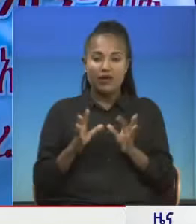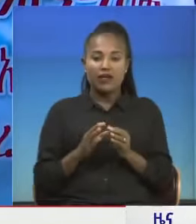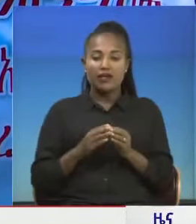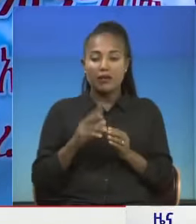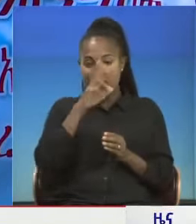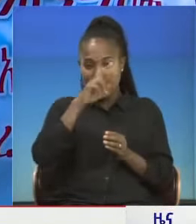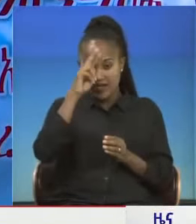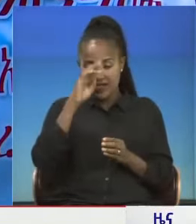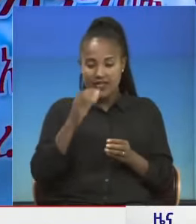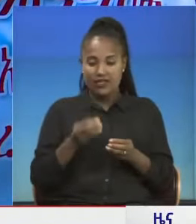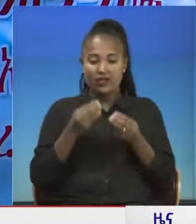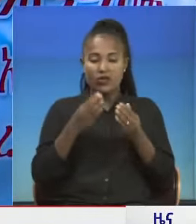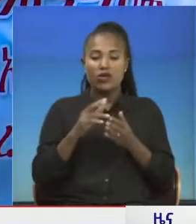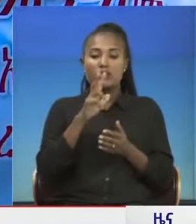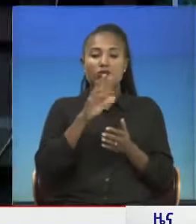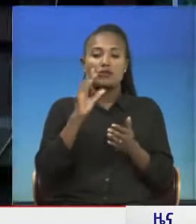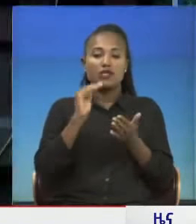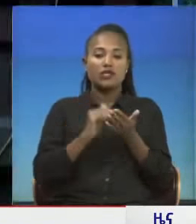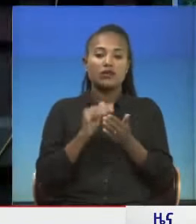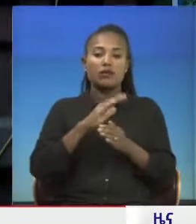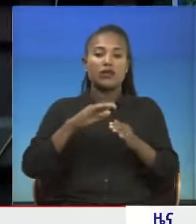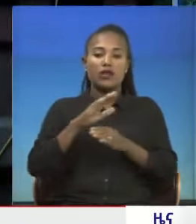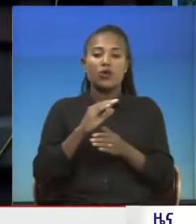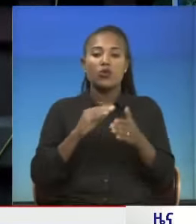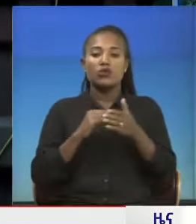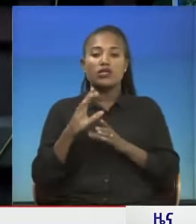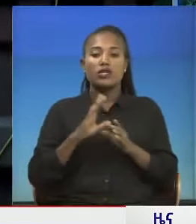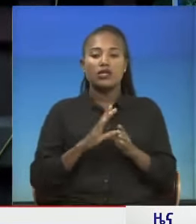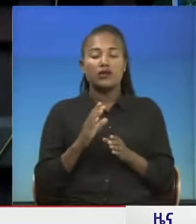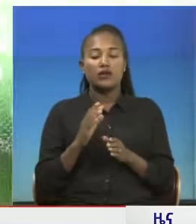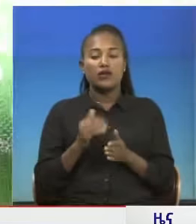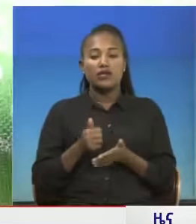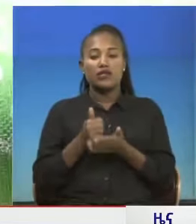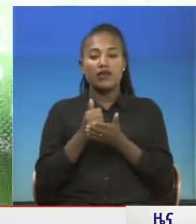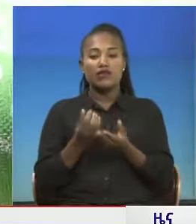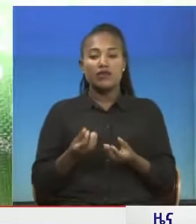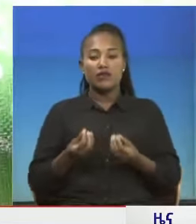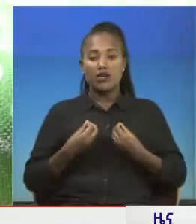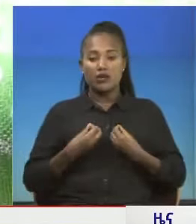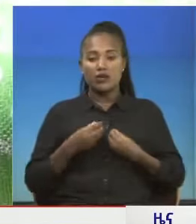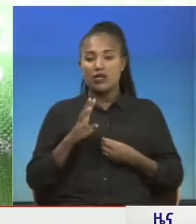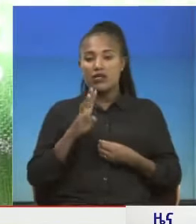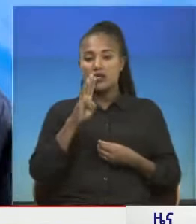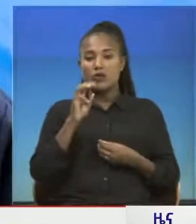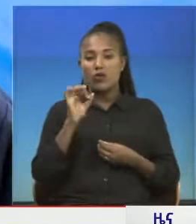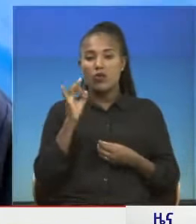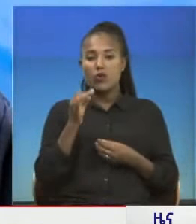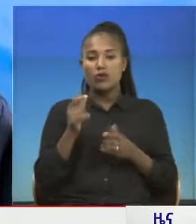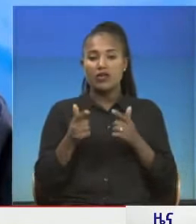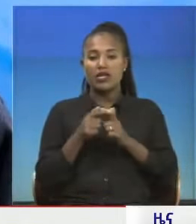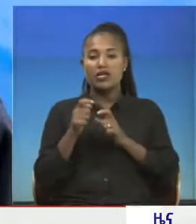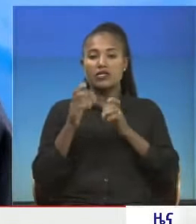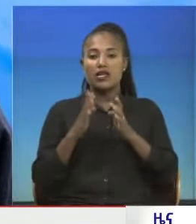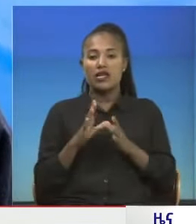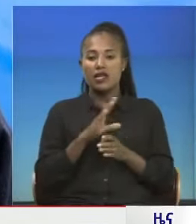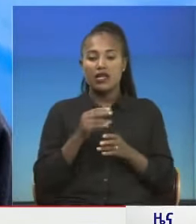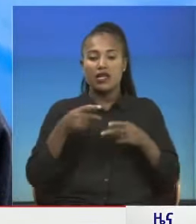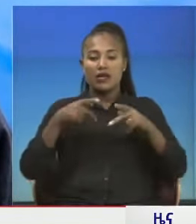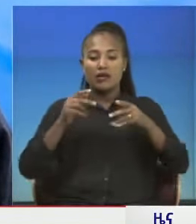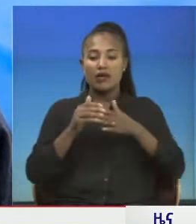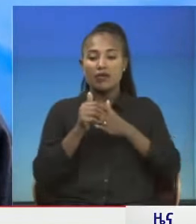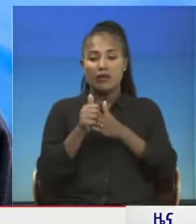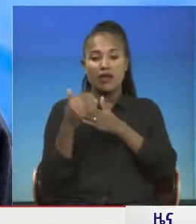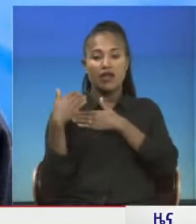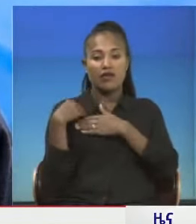ጉባኤ አማካኝነት የተበረከተውን ከ350 ሺህ ብር በላይ ወጪ የተደረገበትን ድጋፍ የተረከቡት የሰሜን ወሎ ዞን ምክትል አስተዳዳሪና